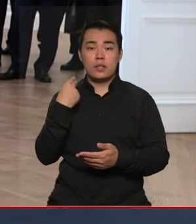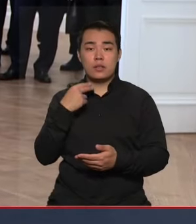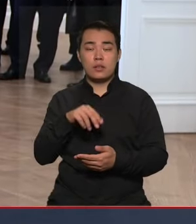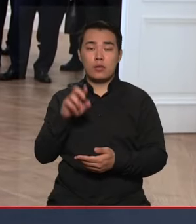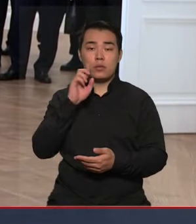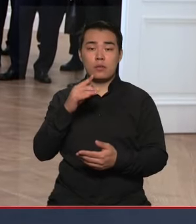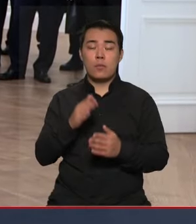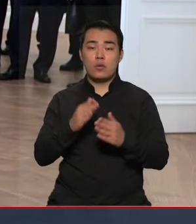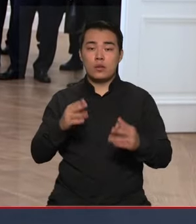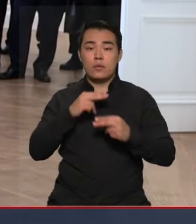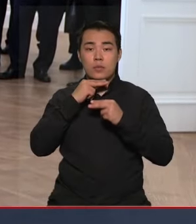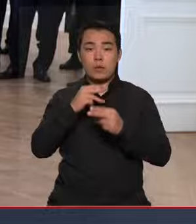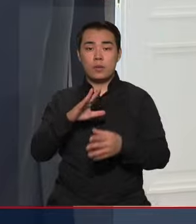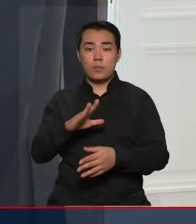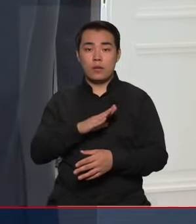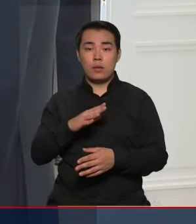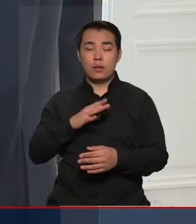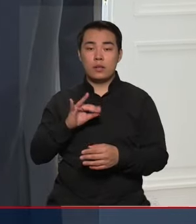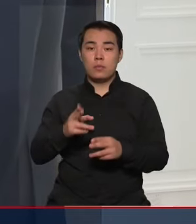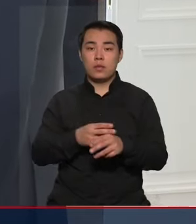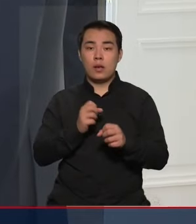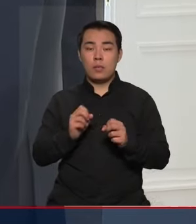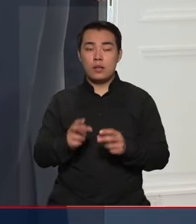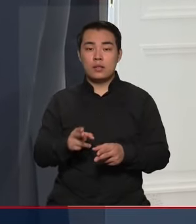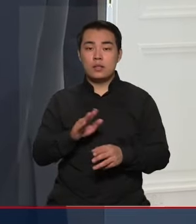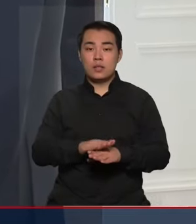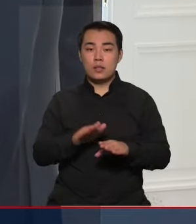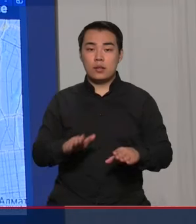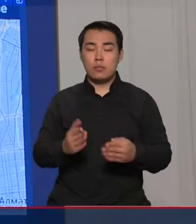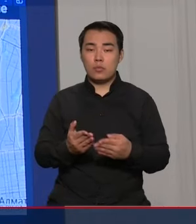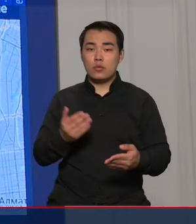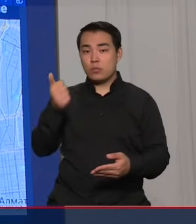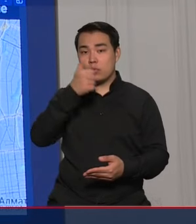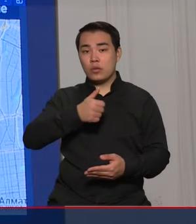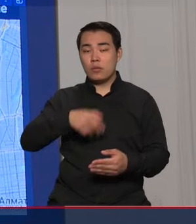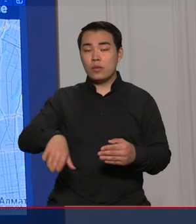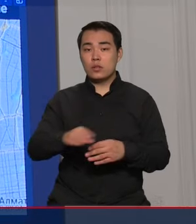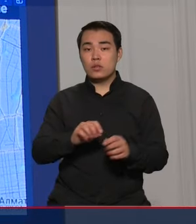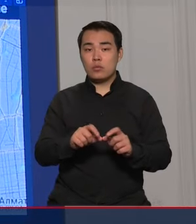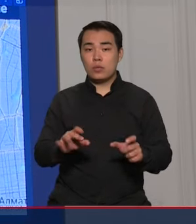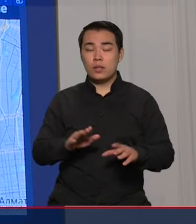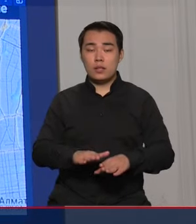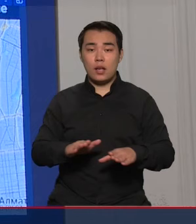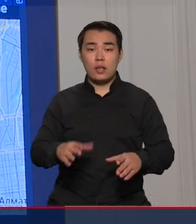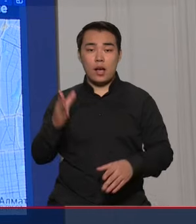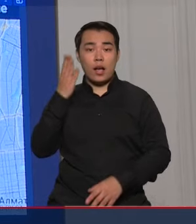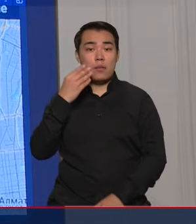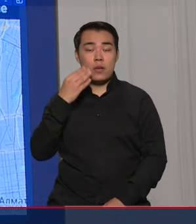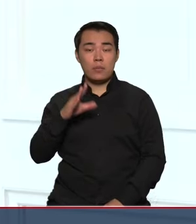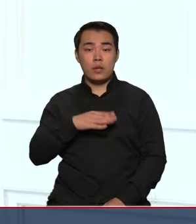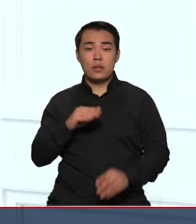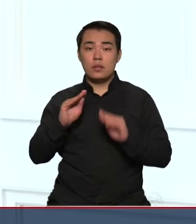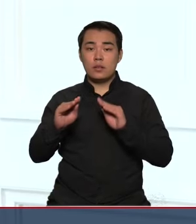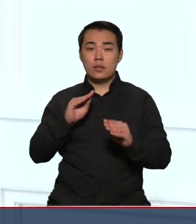страны особое внимание уделяется и безопасности детей. В прошлом году все школы и детские сады Алматы